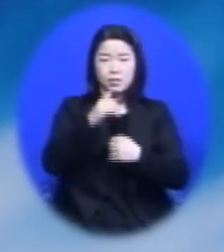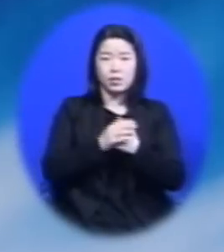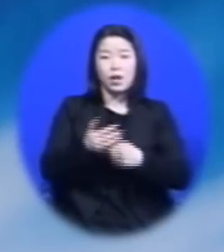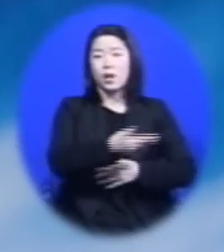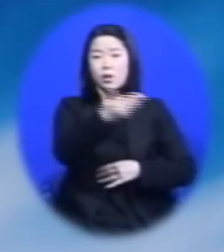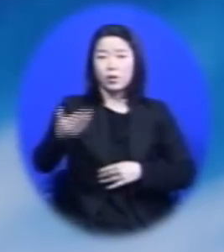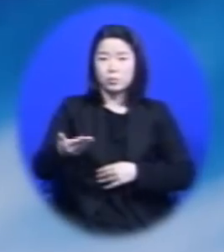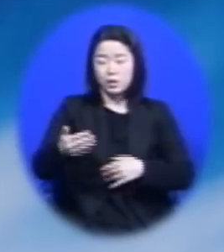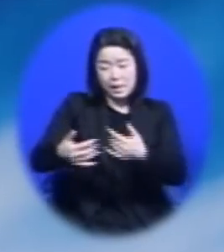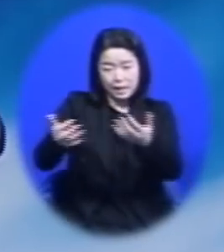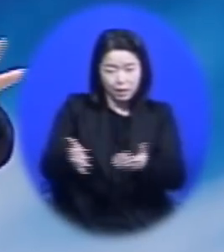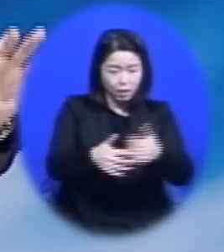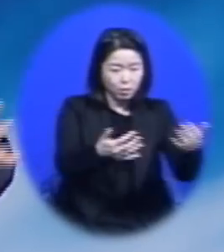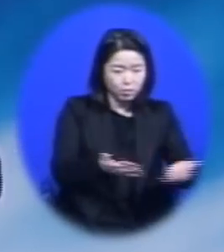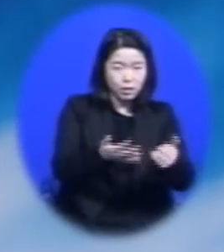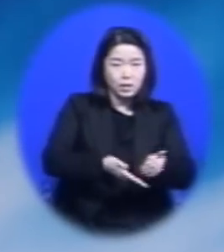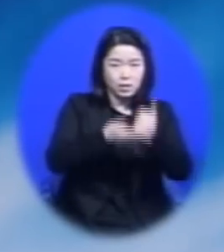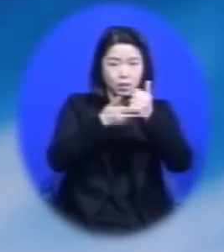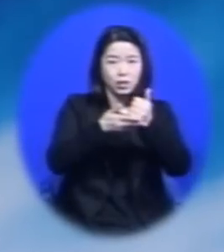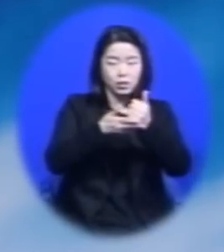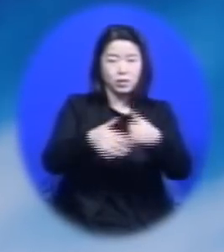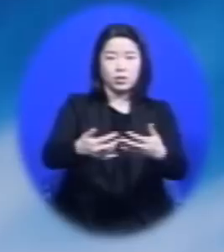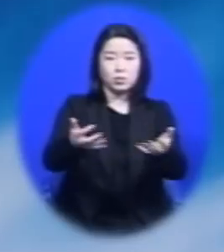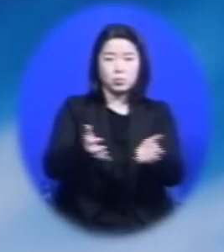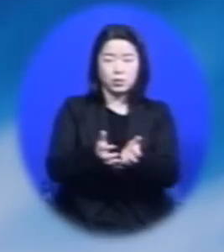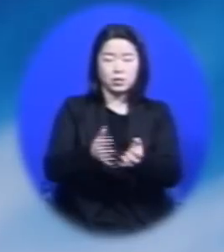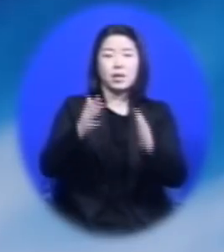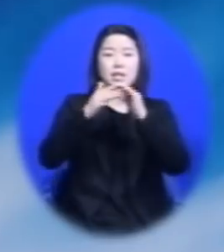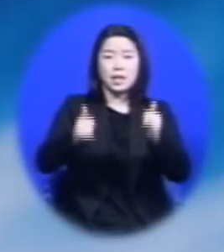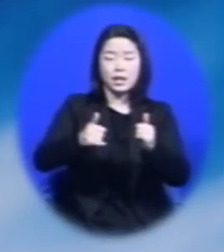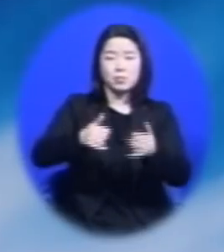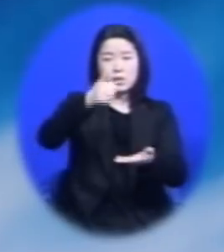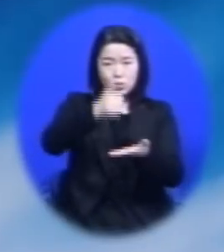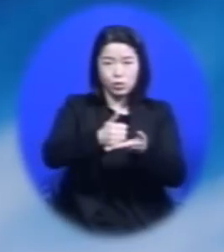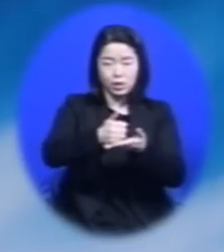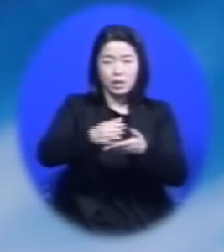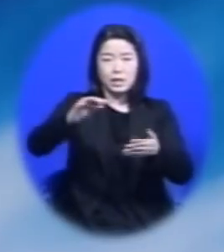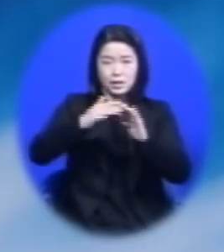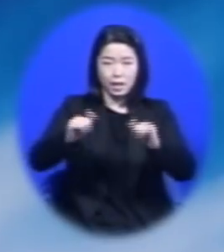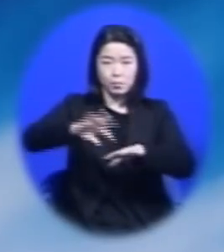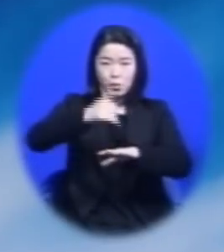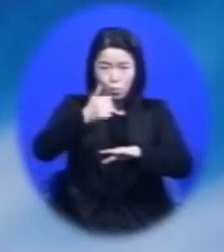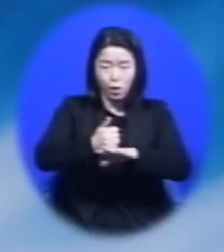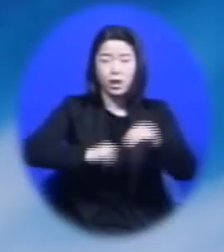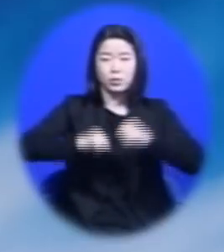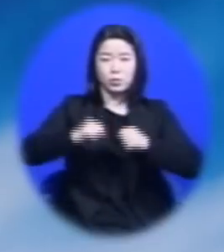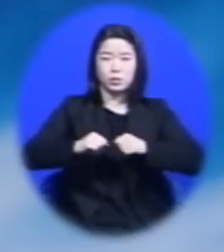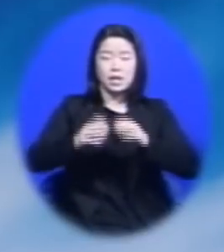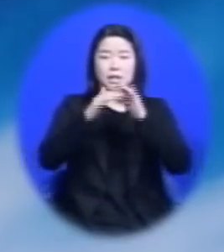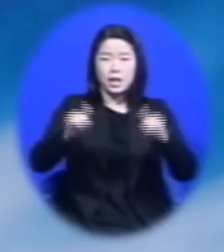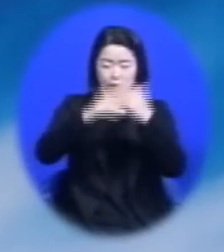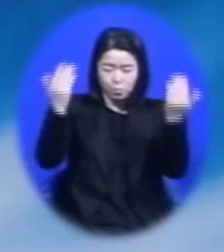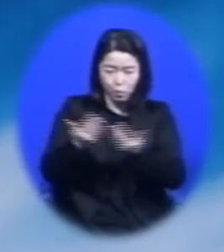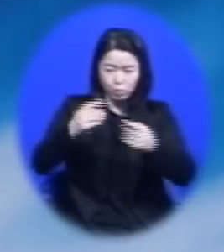여러분들이 부서에서 섬기는 그 에서 사람이 주인노릇 사람이 왕노릇 사람이 모든 일을